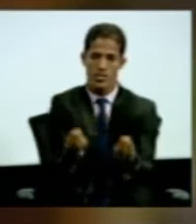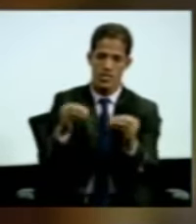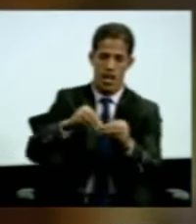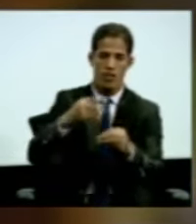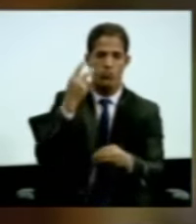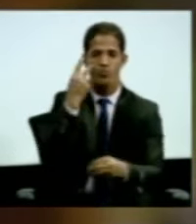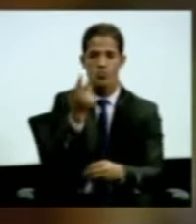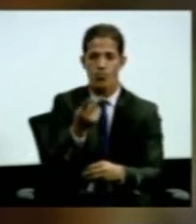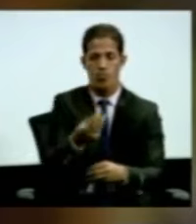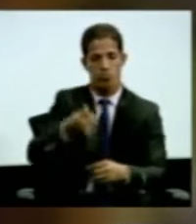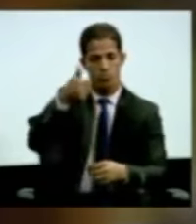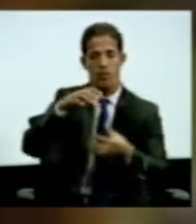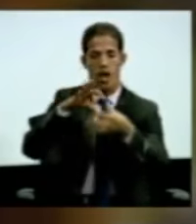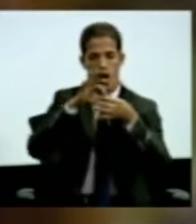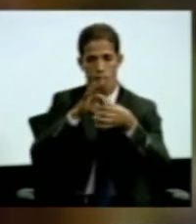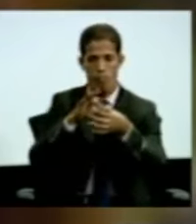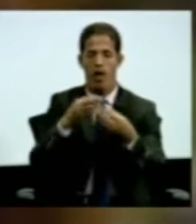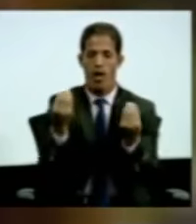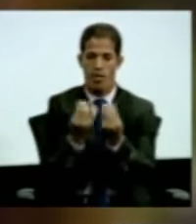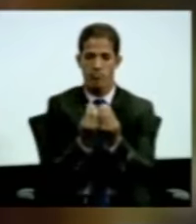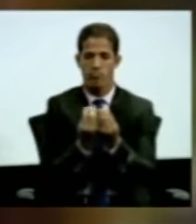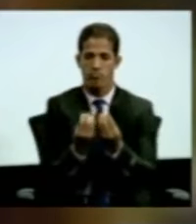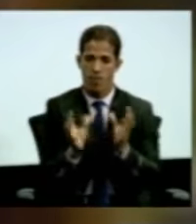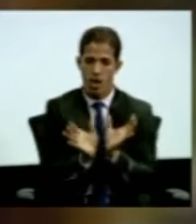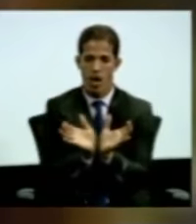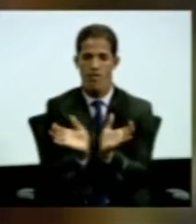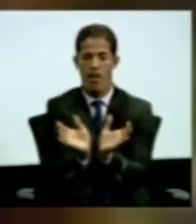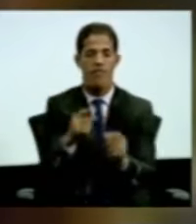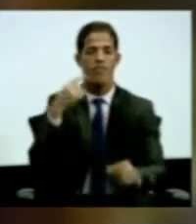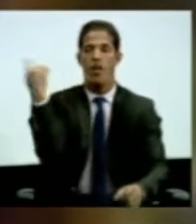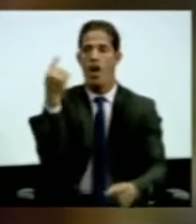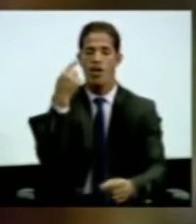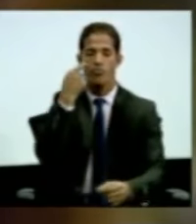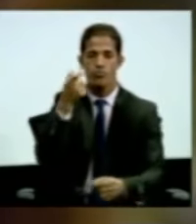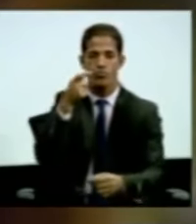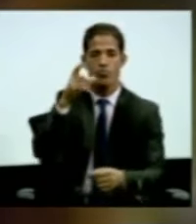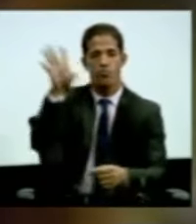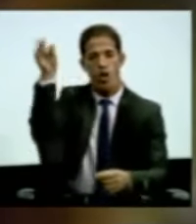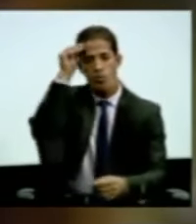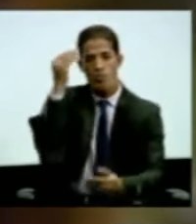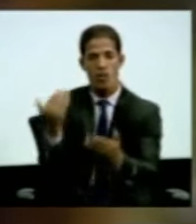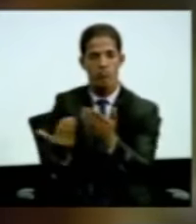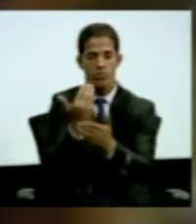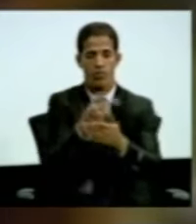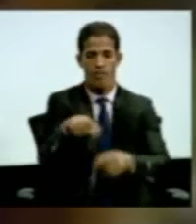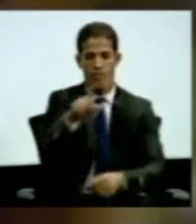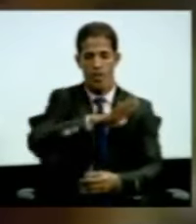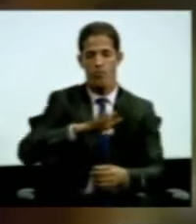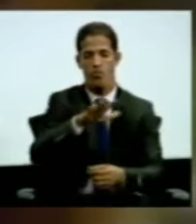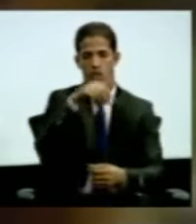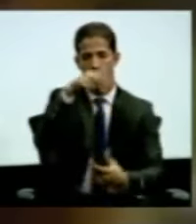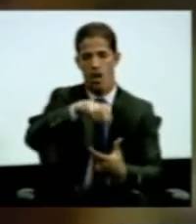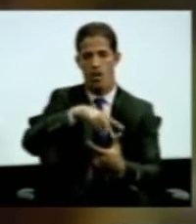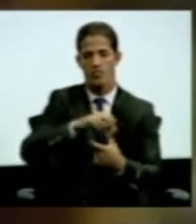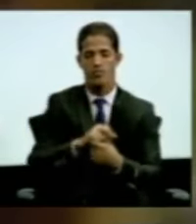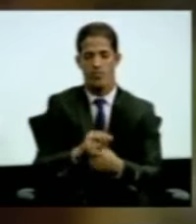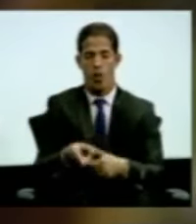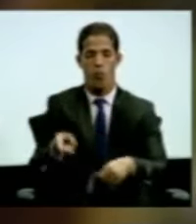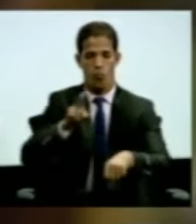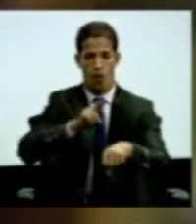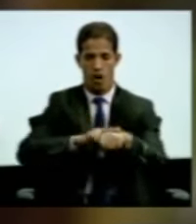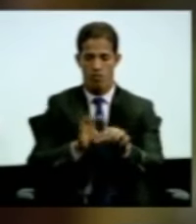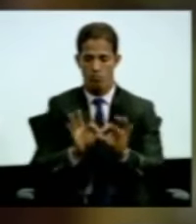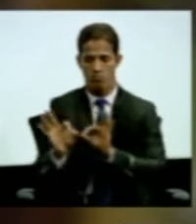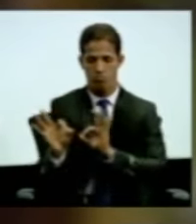والخارجي واستفحال الازمه عالميا ومتابعه تطور الوضع العام في البلاد وقد بلغت ديناميكيه